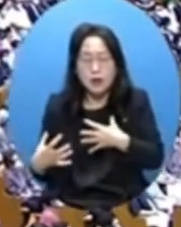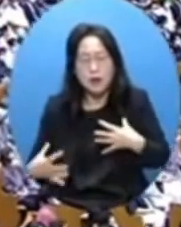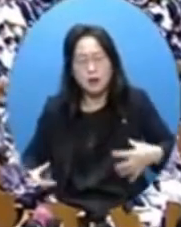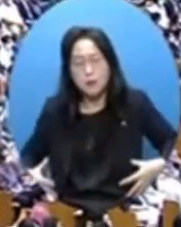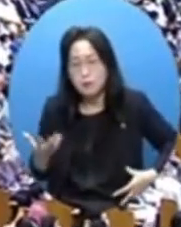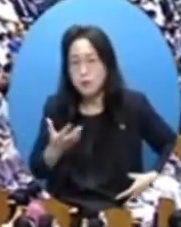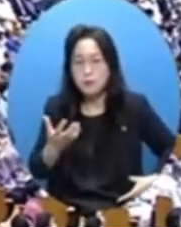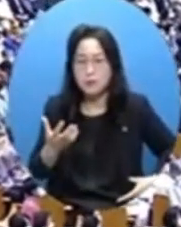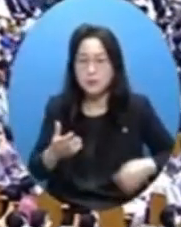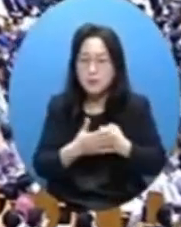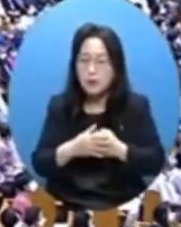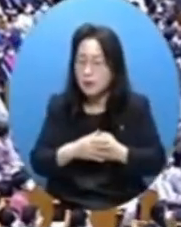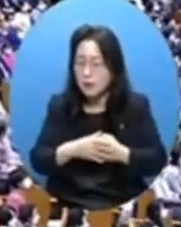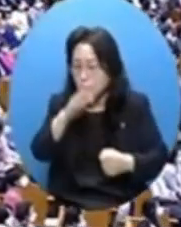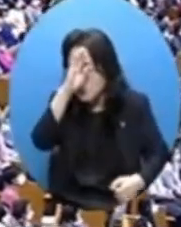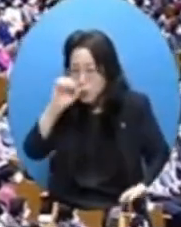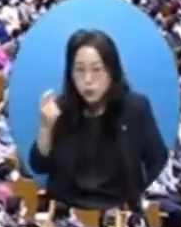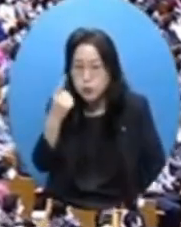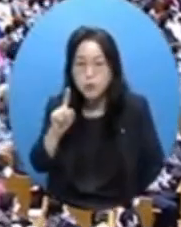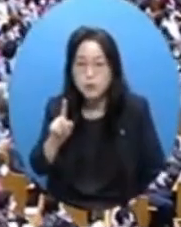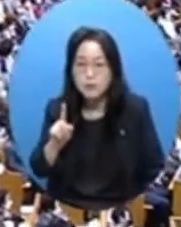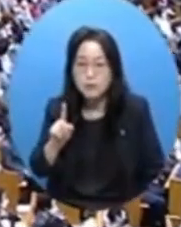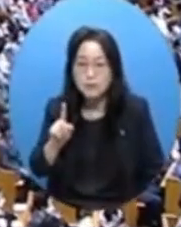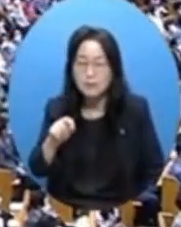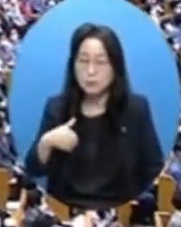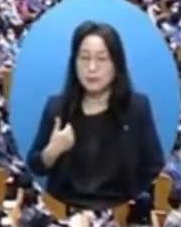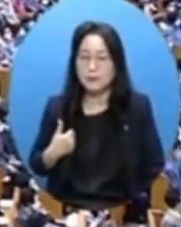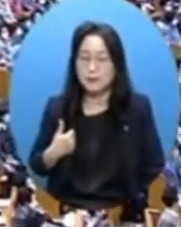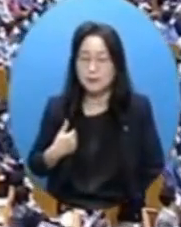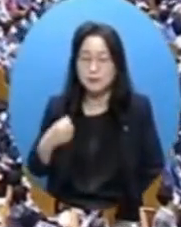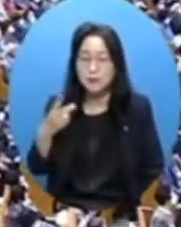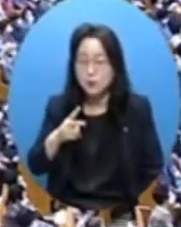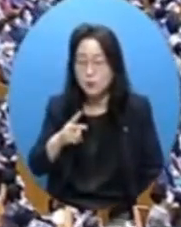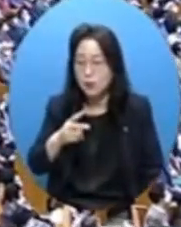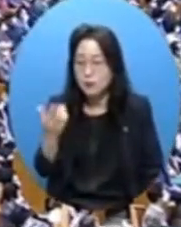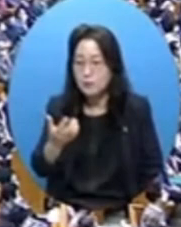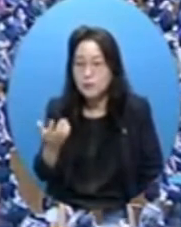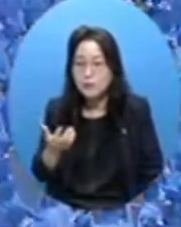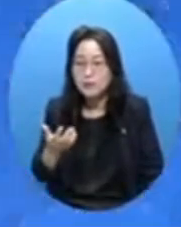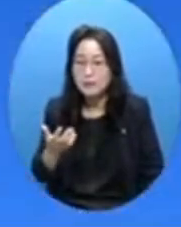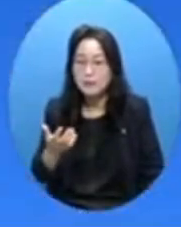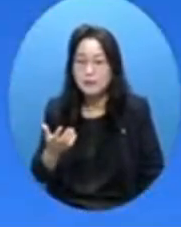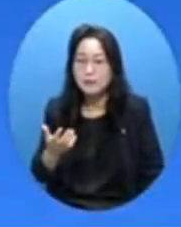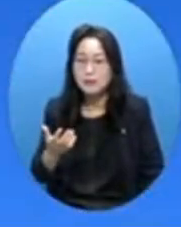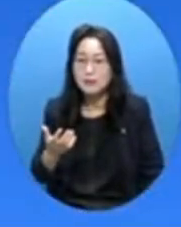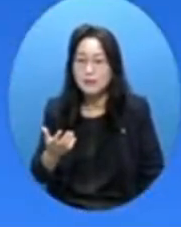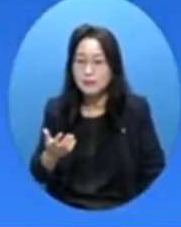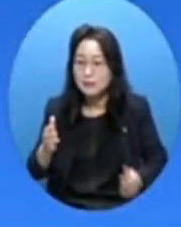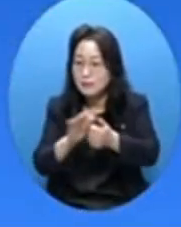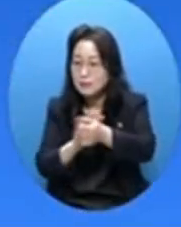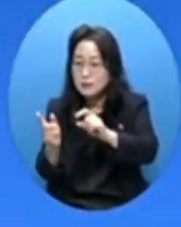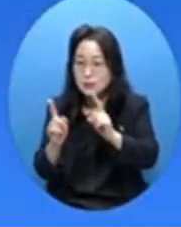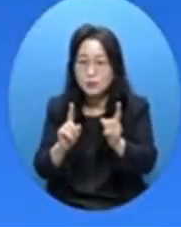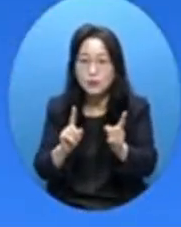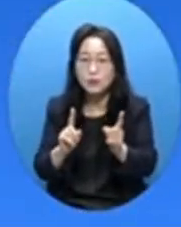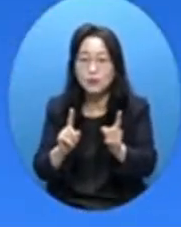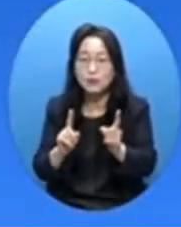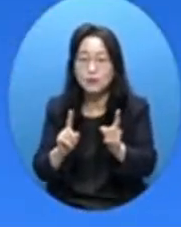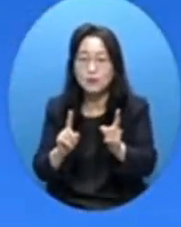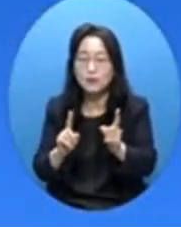근원이 뭔지 또 그 아픈 것을 g 갈